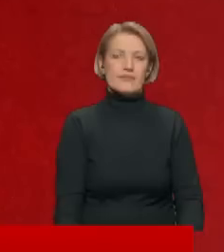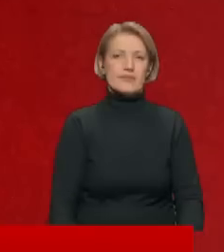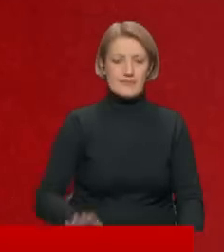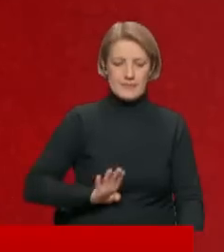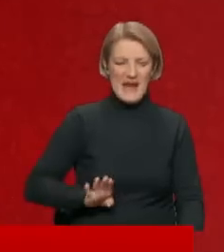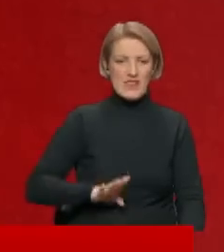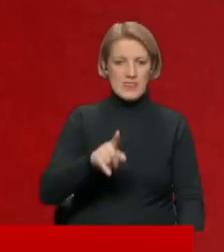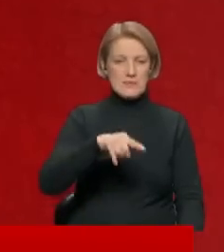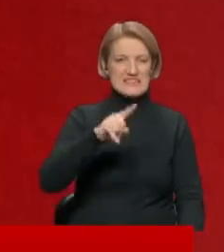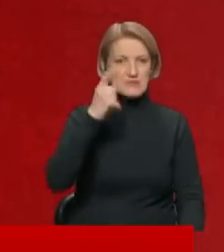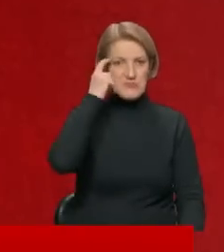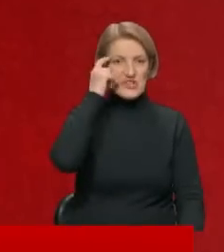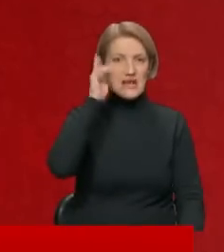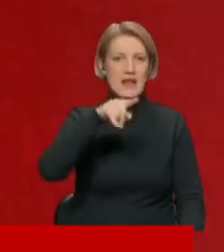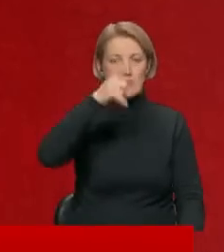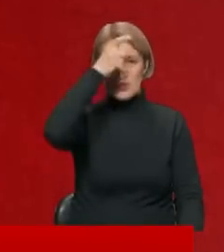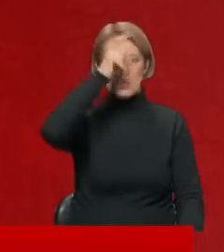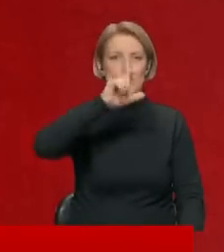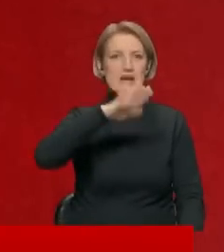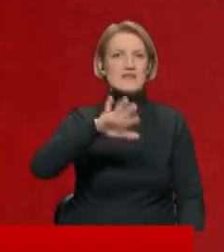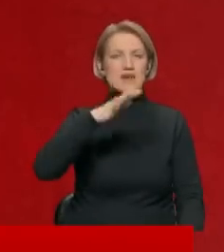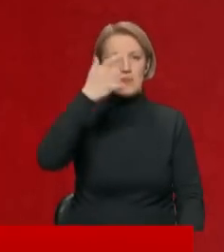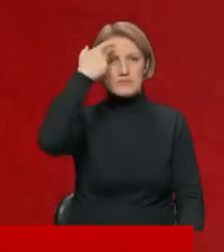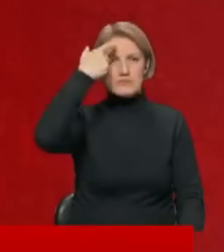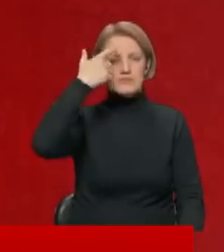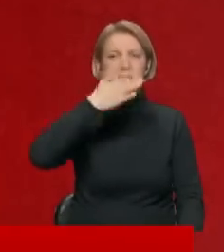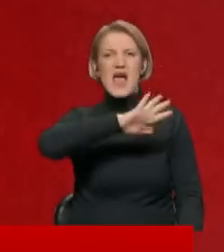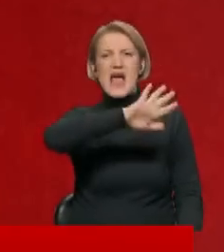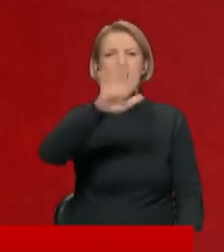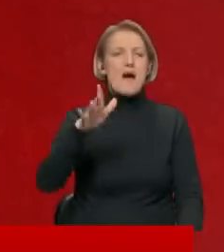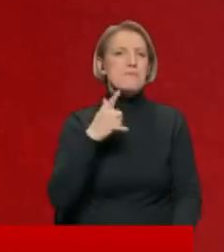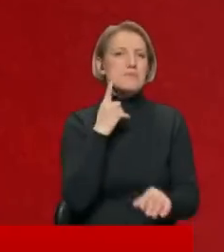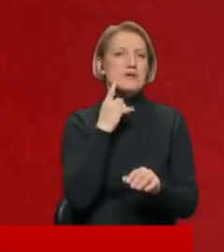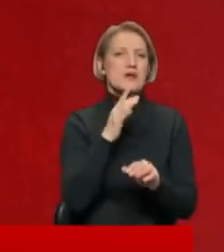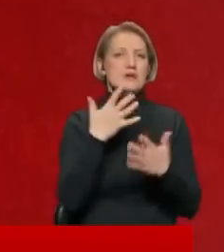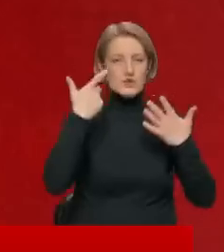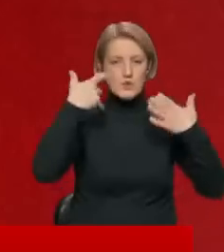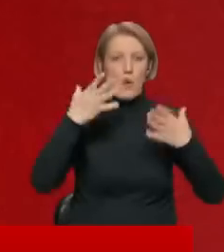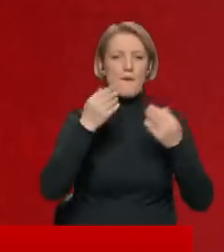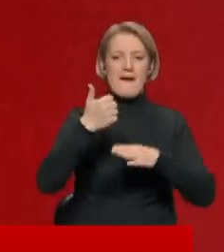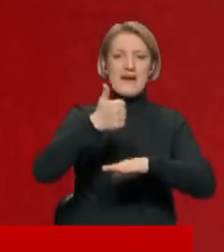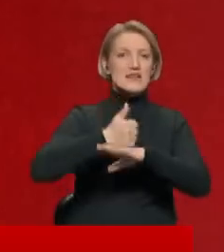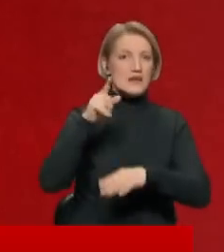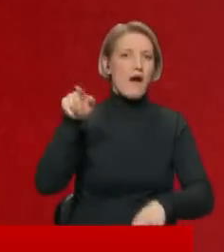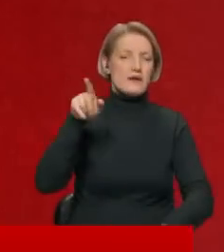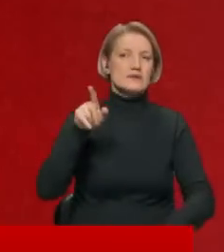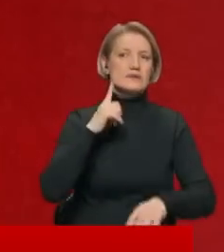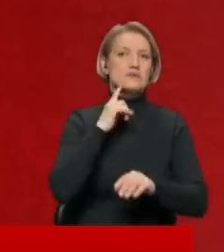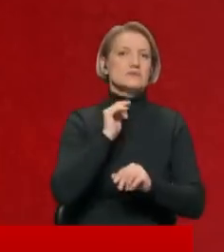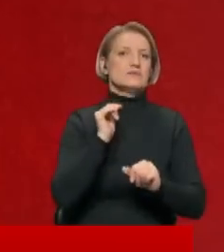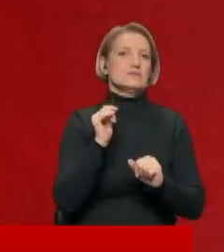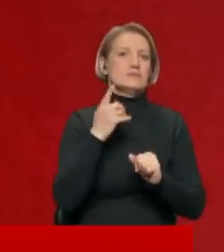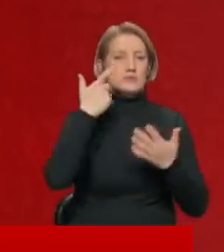evladımızın başına gelenler bu ülkede hepimizi sarsmalı hepimizi sarsmalı iktidarı sarsmalı